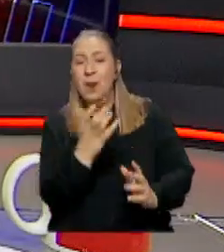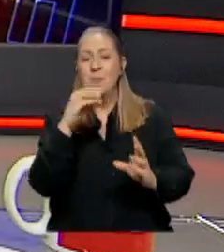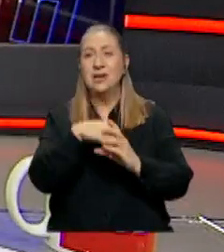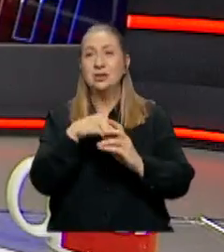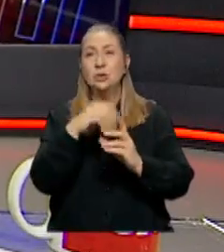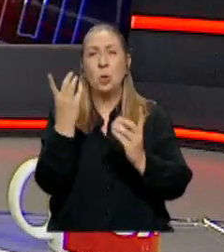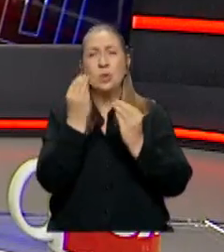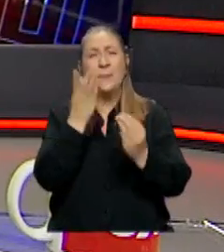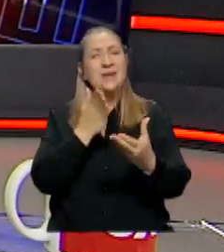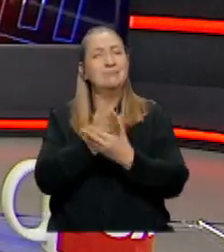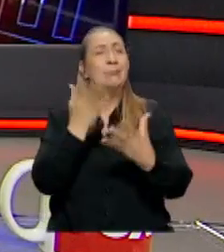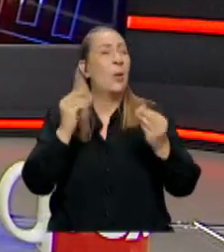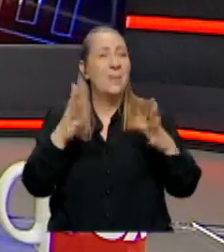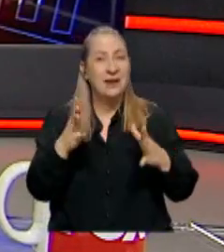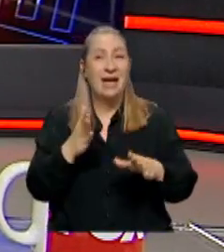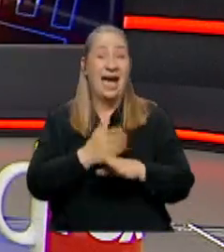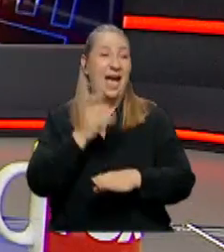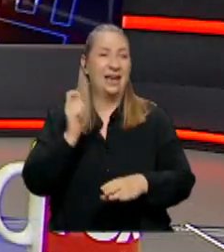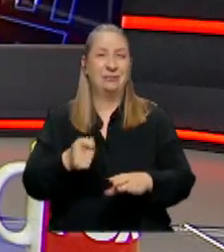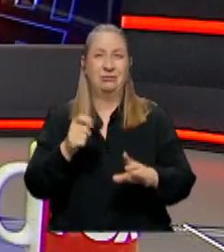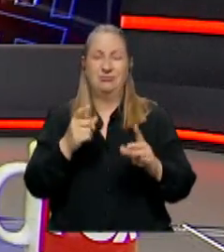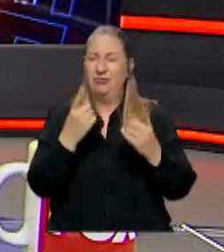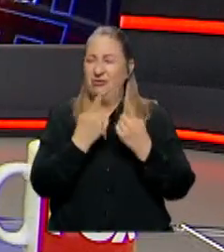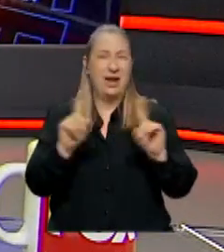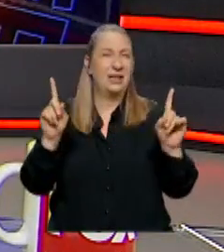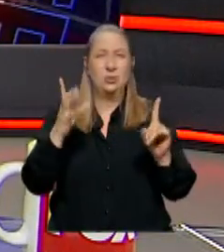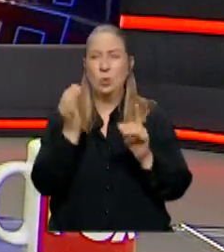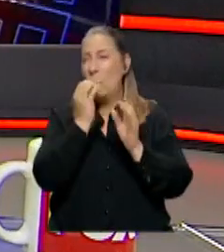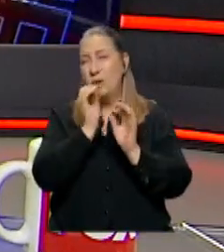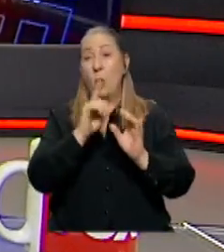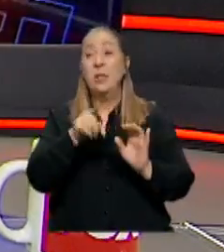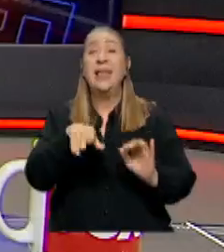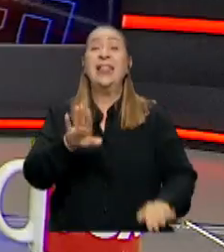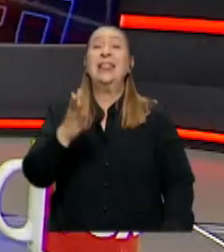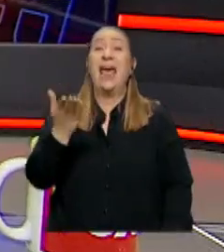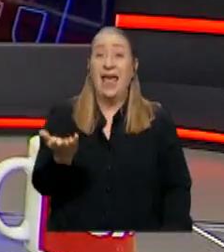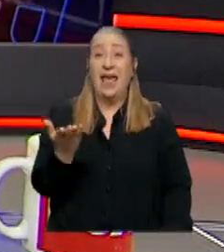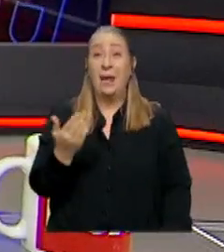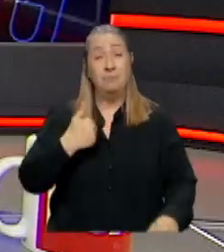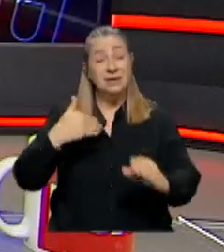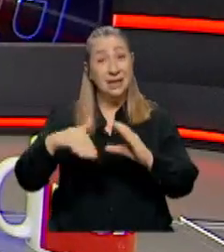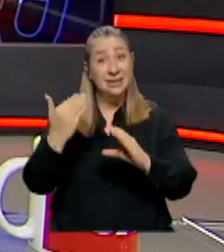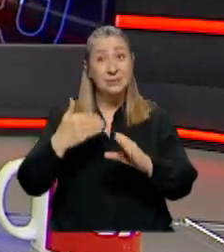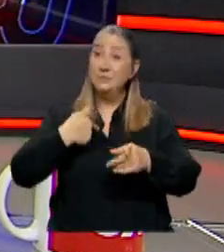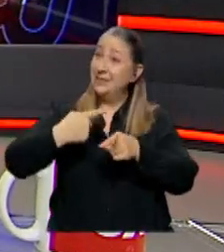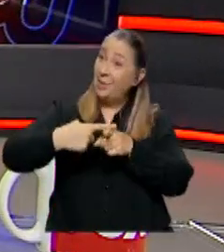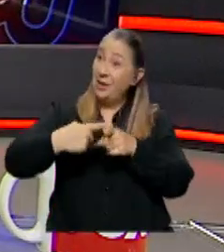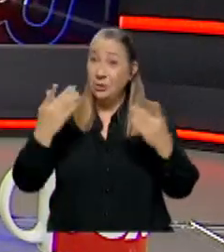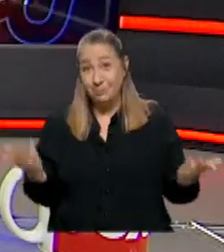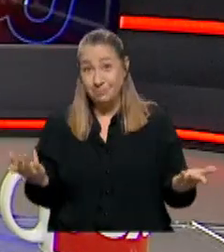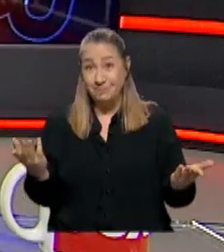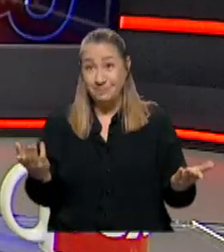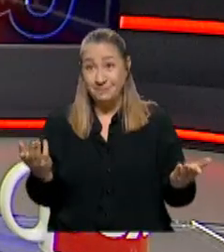bir girizgah olabilir. Hakikaten de intro. Müthiş yani. O değil de. Bize yazın. Biz de paylaşalım.